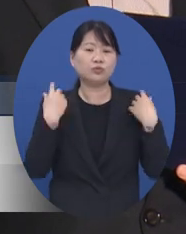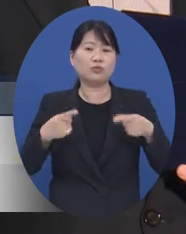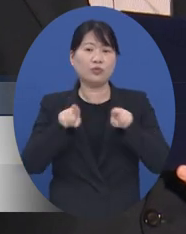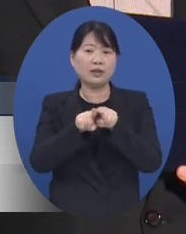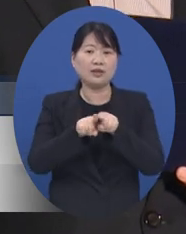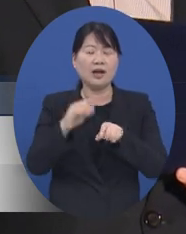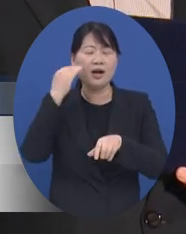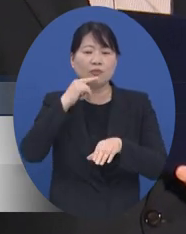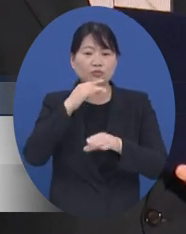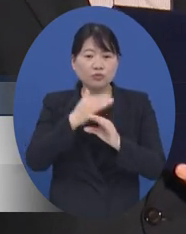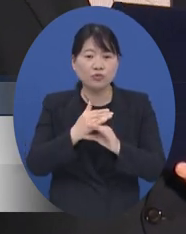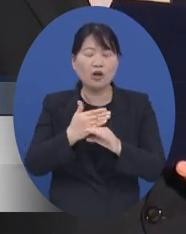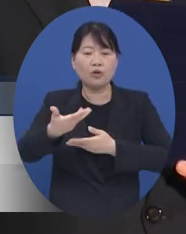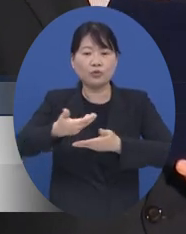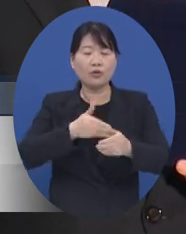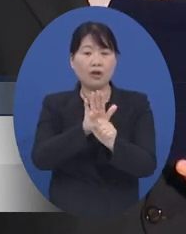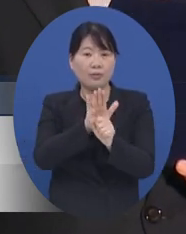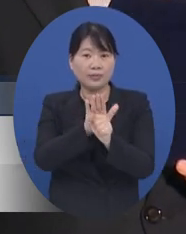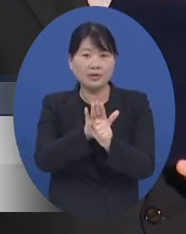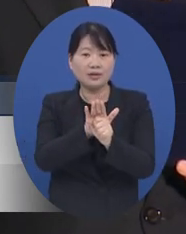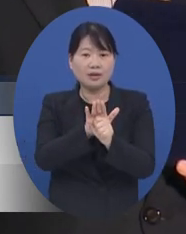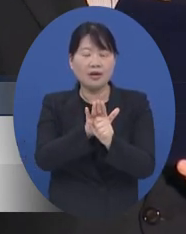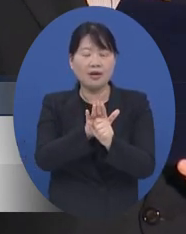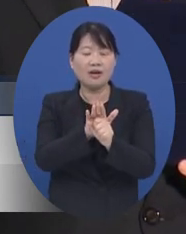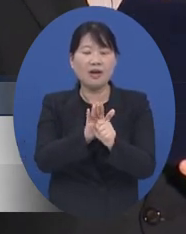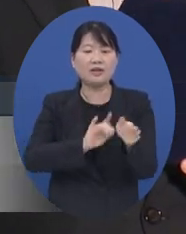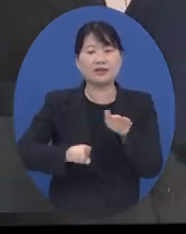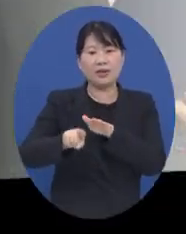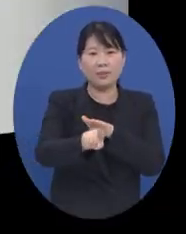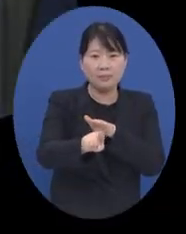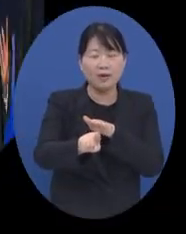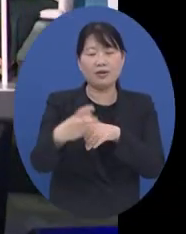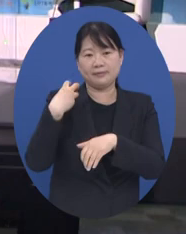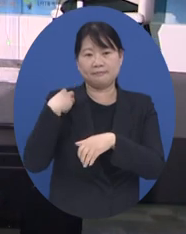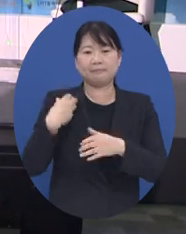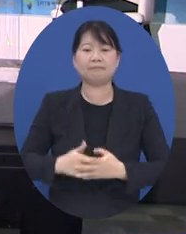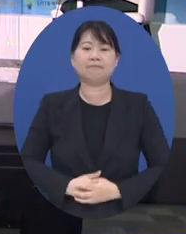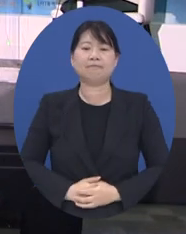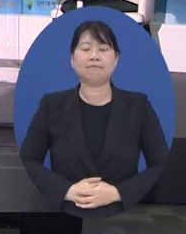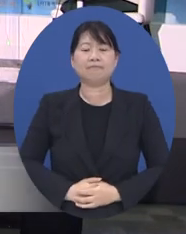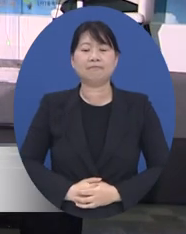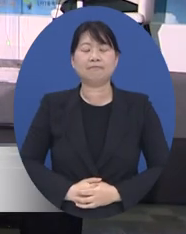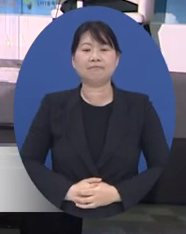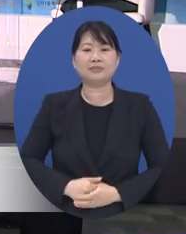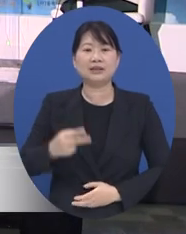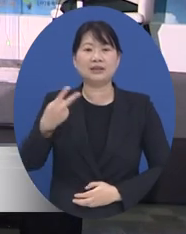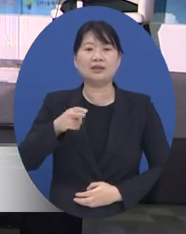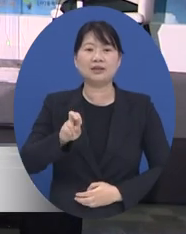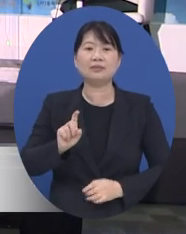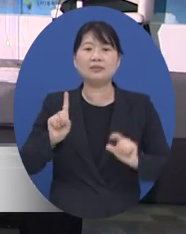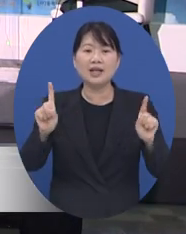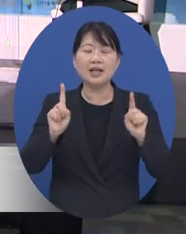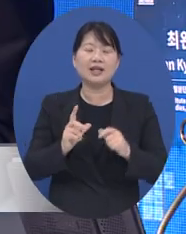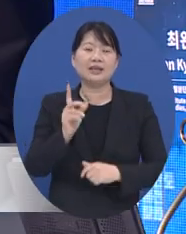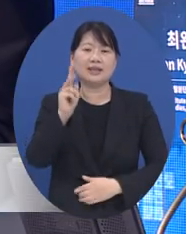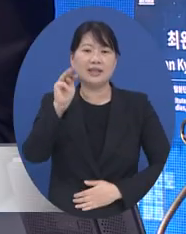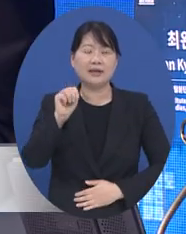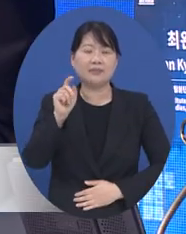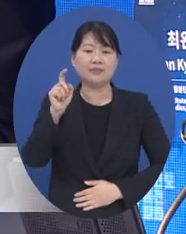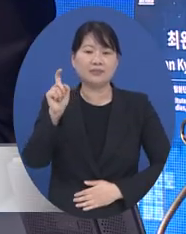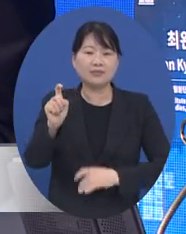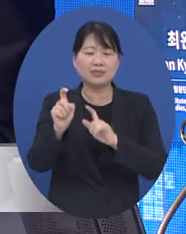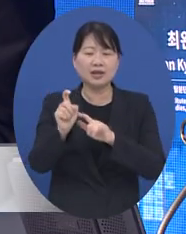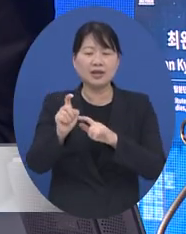남북 교류 협력의 선봉을 자임할 것이다. 2021 DMZ 포럼이 경기